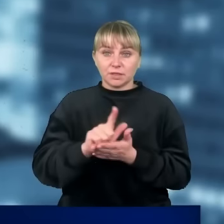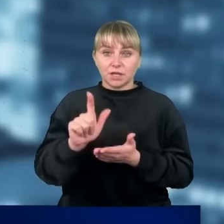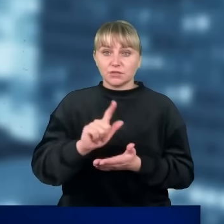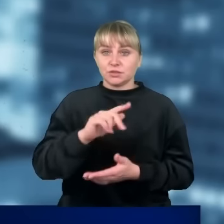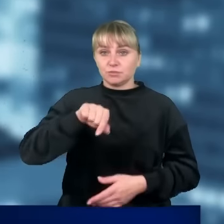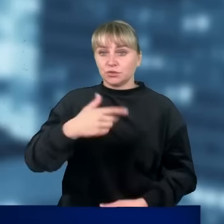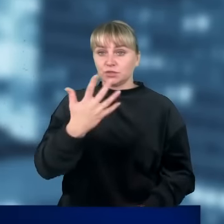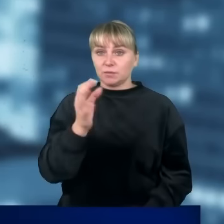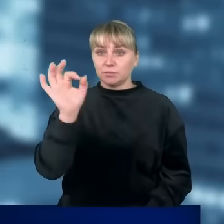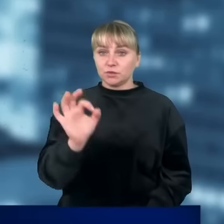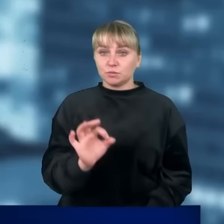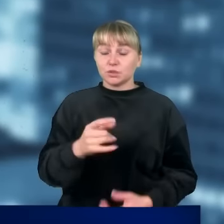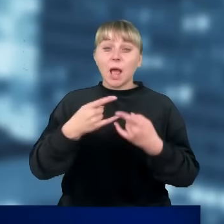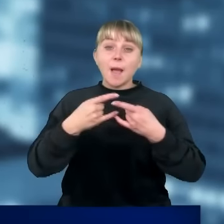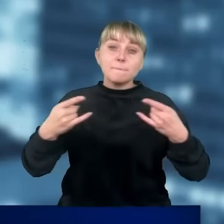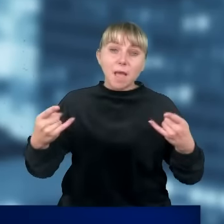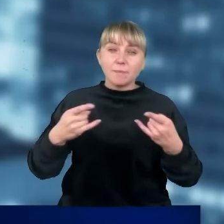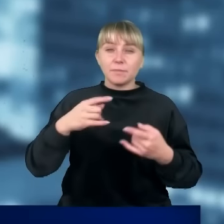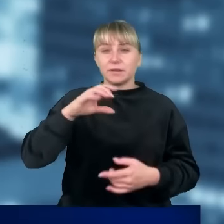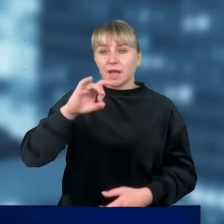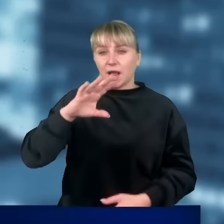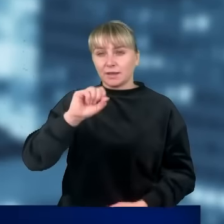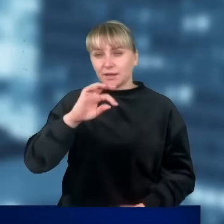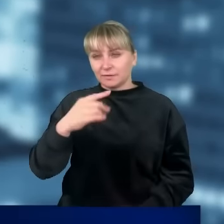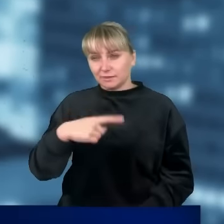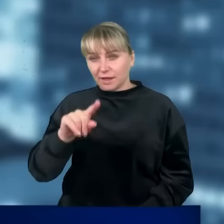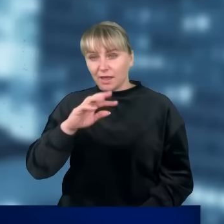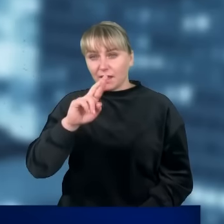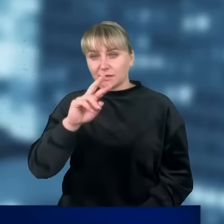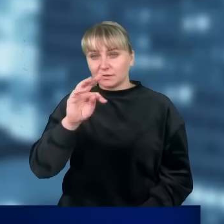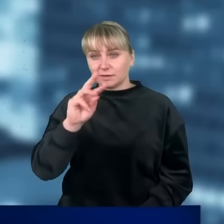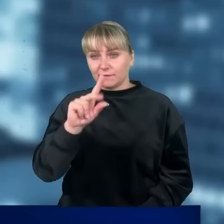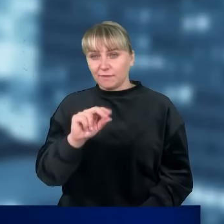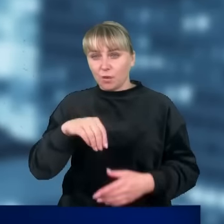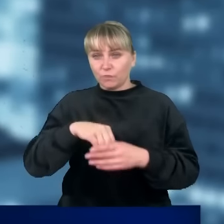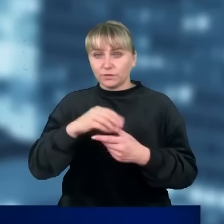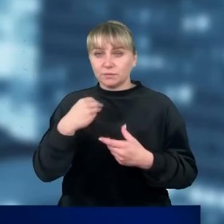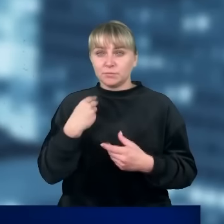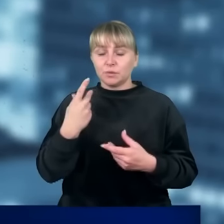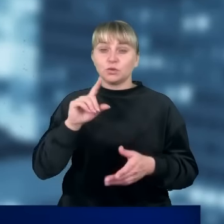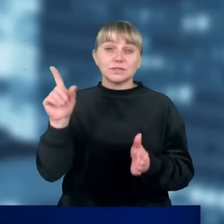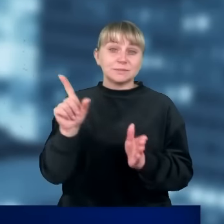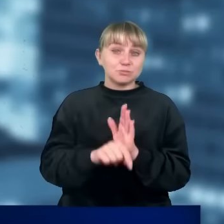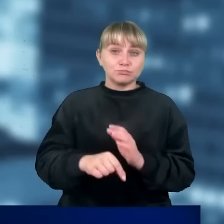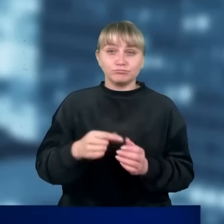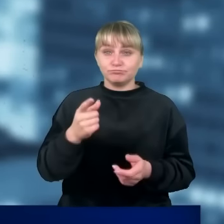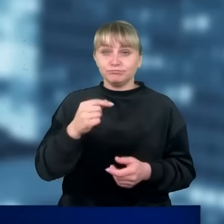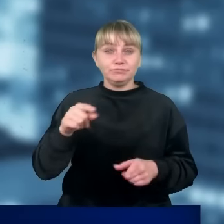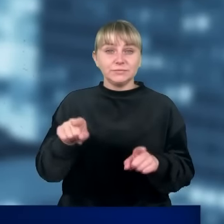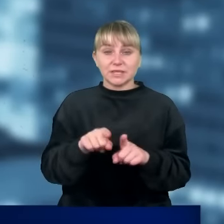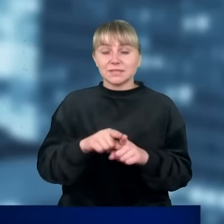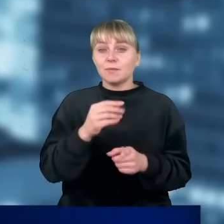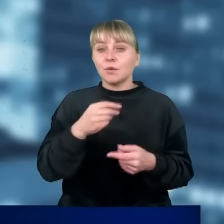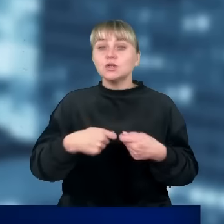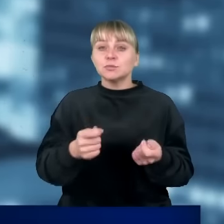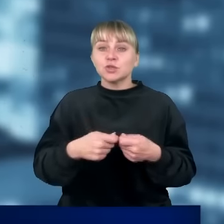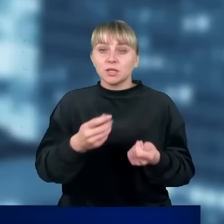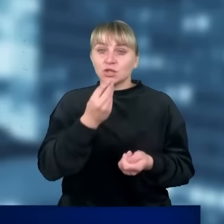12,5%. W przypadku mebli, artykułów RTV, AGD skurczyła się o 8%. Sprzedaż żywności połączona z napojami, wyrobami tytoniowymi była